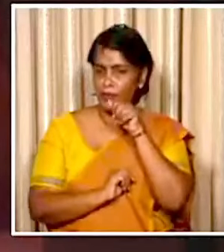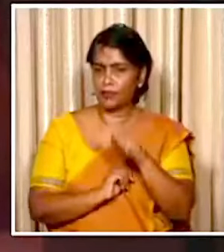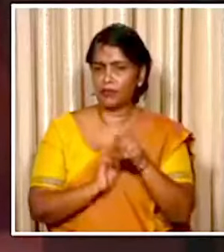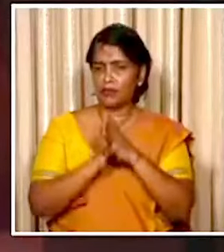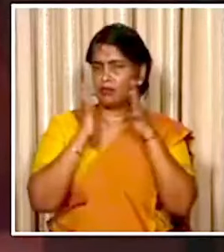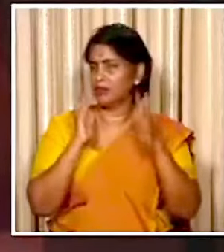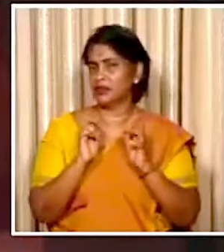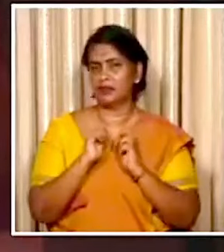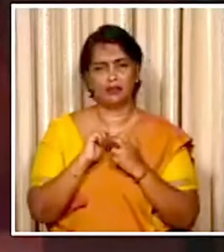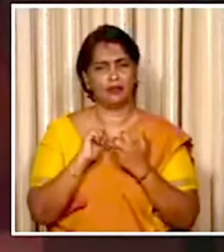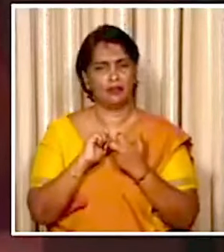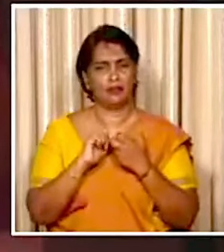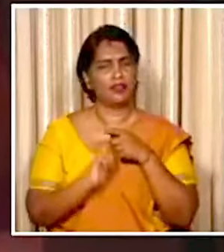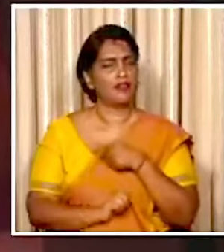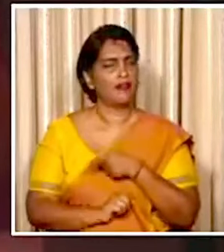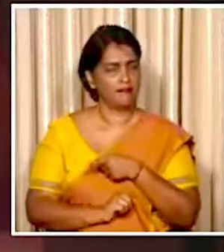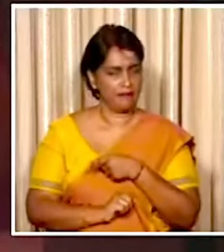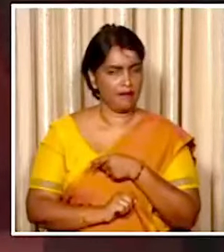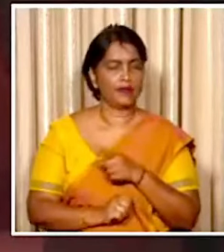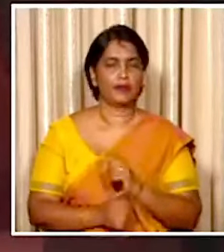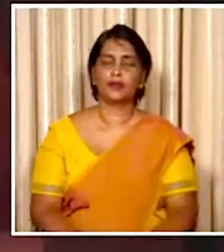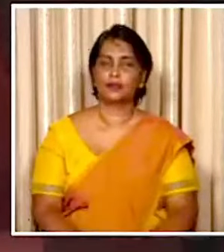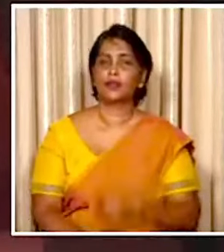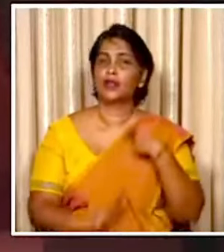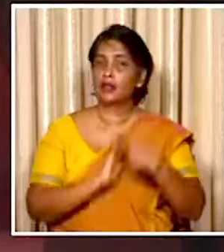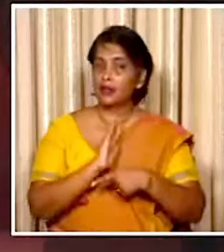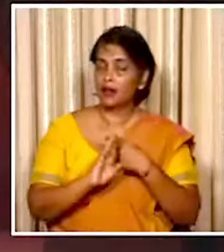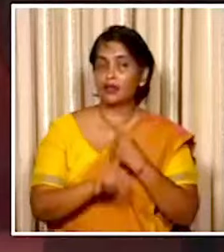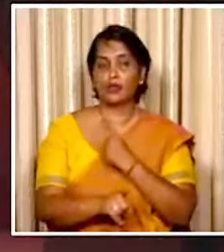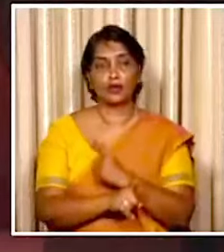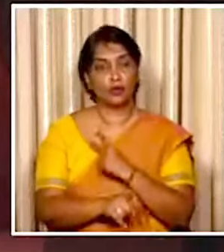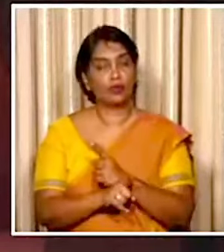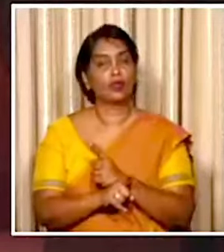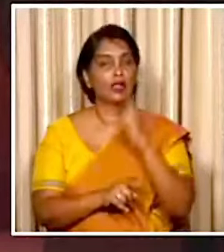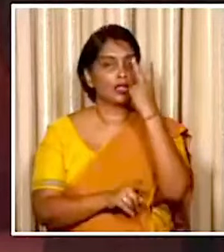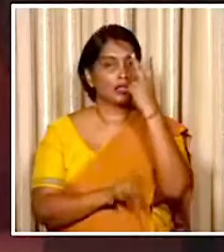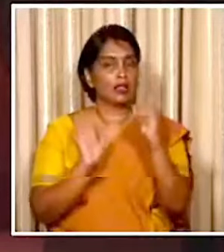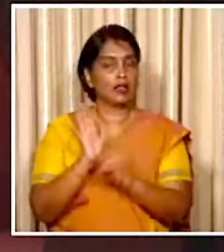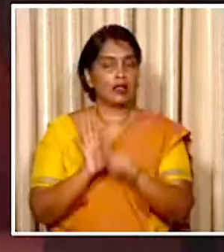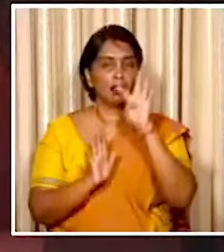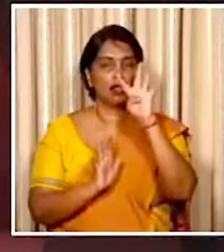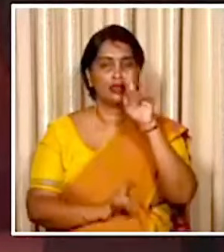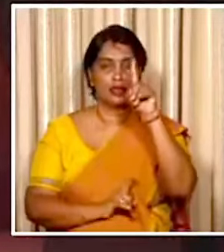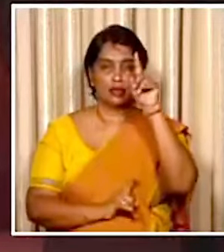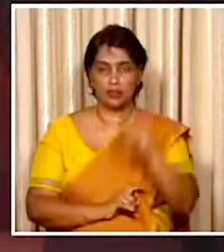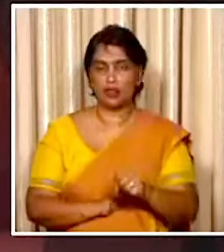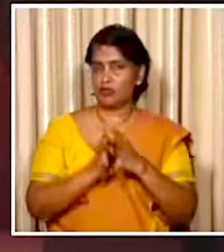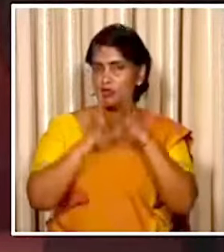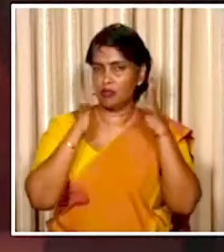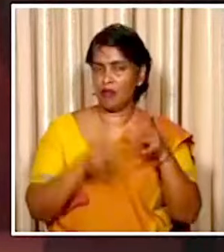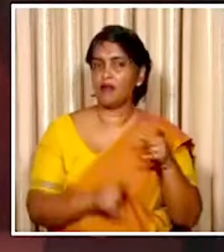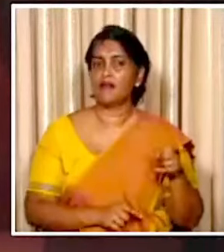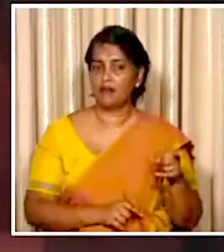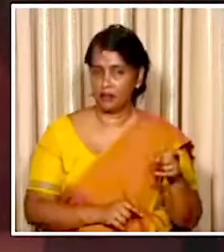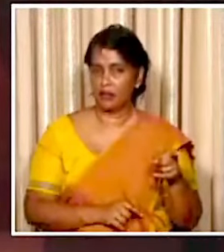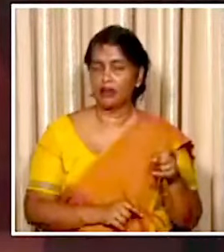ව්‍යාකූල තත්ත්වයක් නිර්මාණය වෙලා තිබෙනවා. මේ රටේ ගුරුවරුන් 241,000කට වැඩි ප්‍රමාණයක් ඉන්නවා.